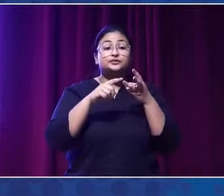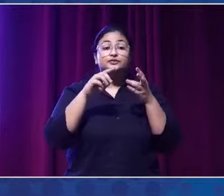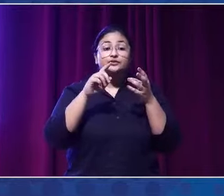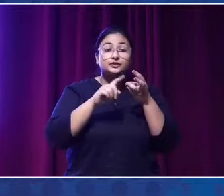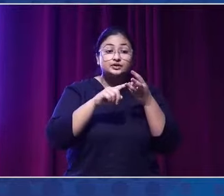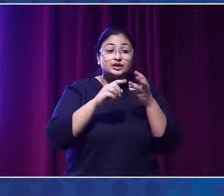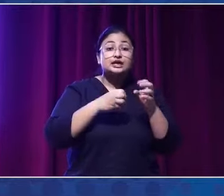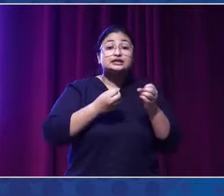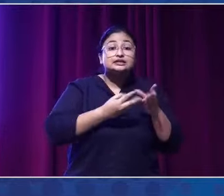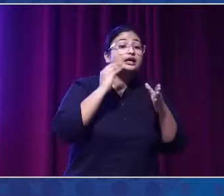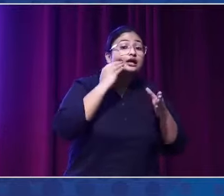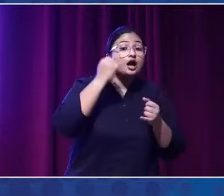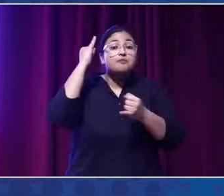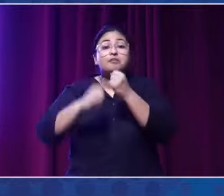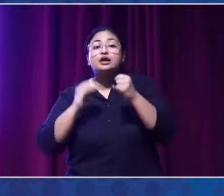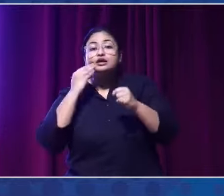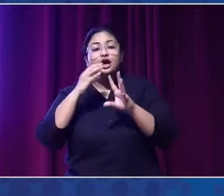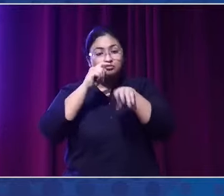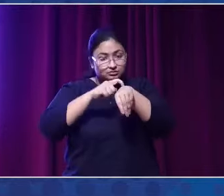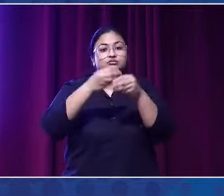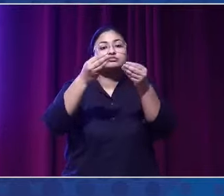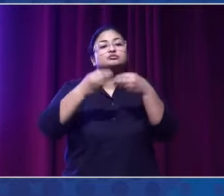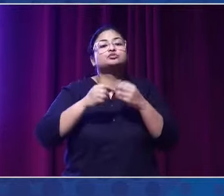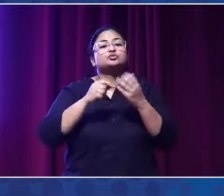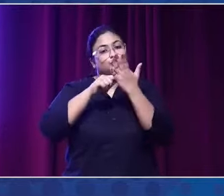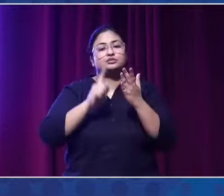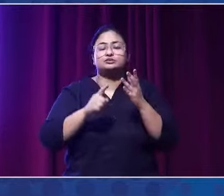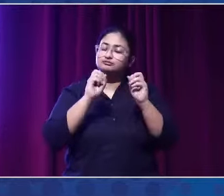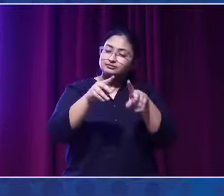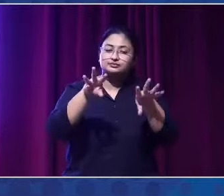जाएगा, जरूर दिखाया जाएगा, वो दिखाया जाना भी है, हमने मान लिया।